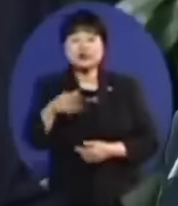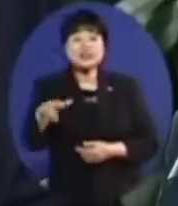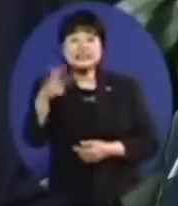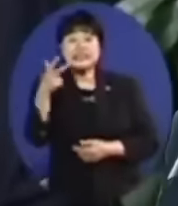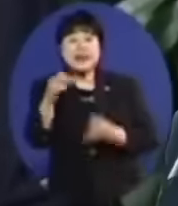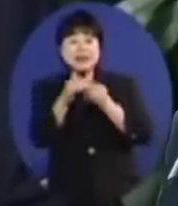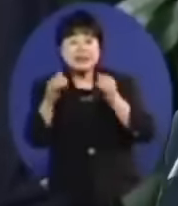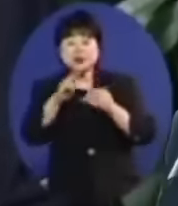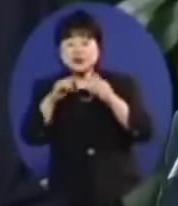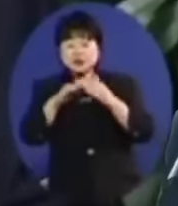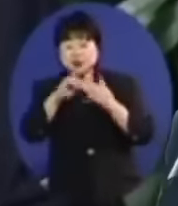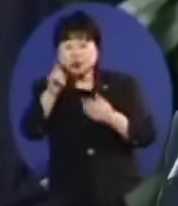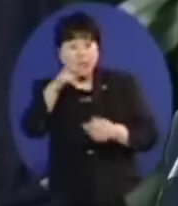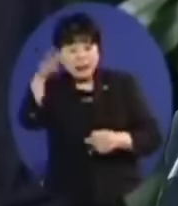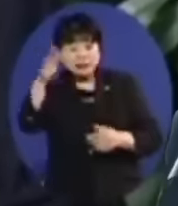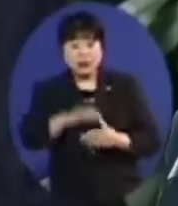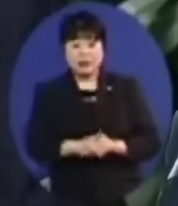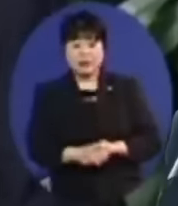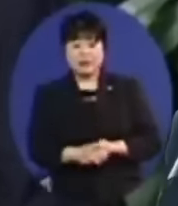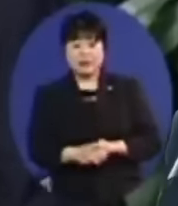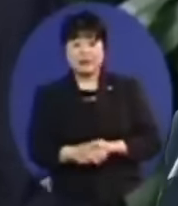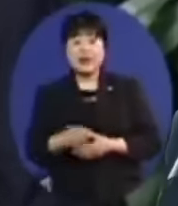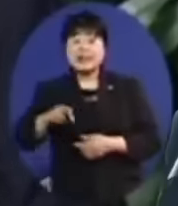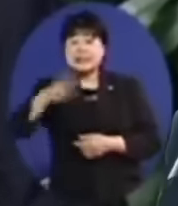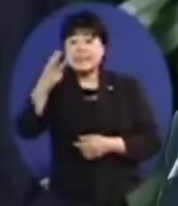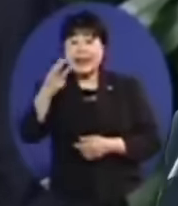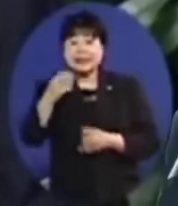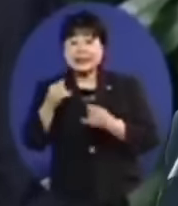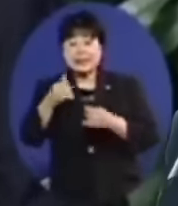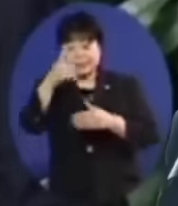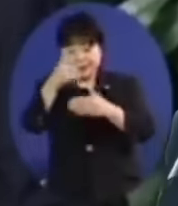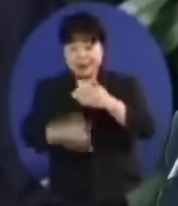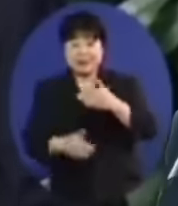9,700명이 집으로 돌아가 버리고 300명이 남았습니다.